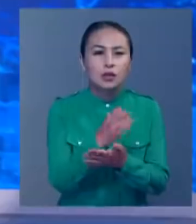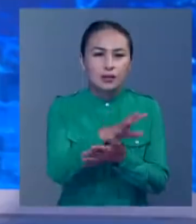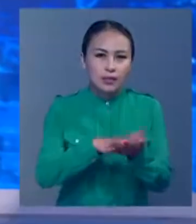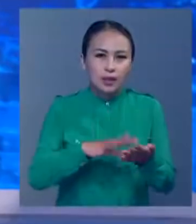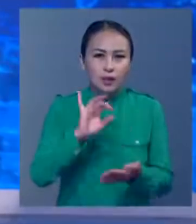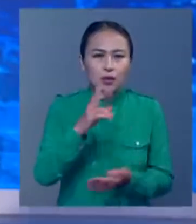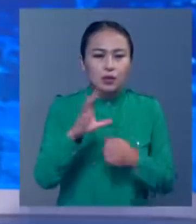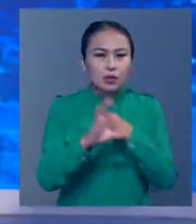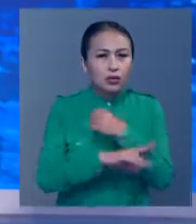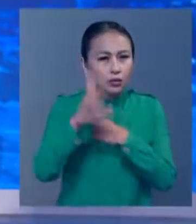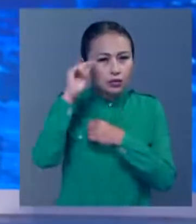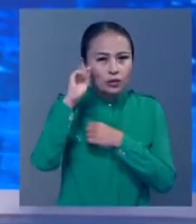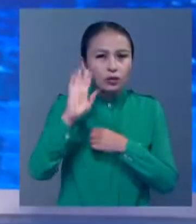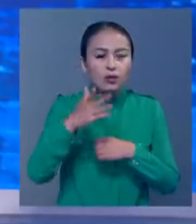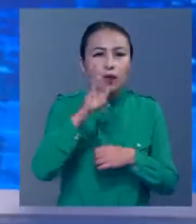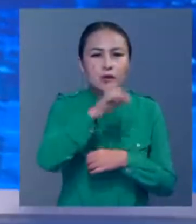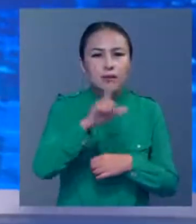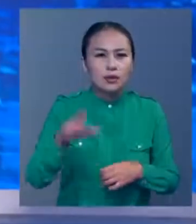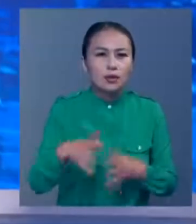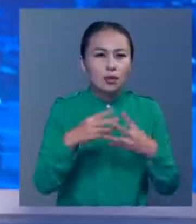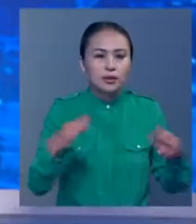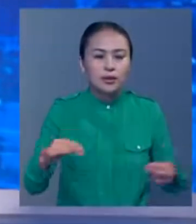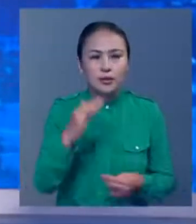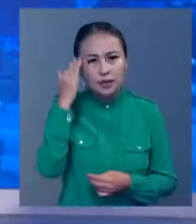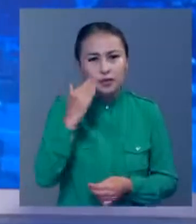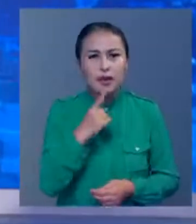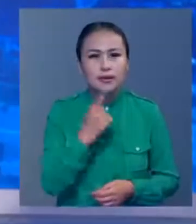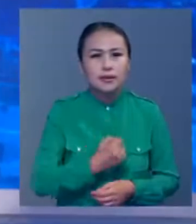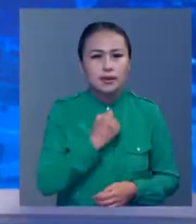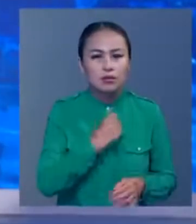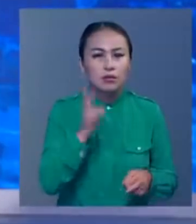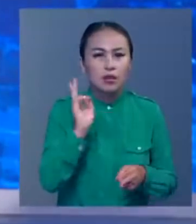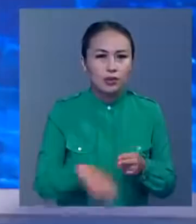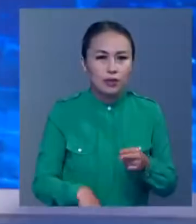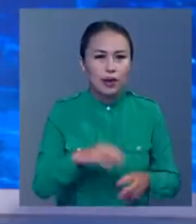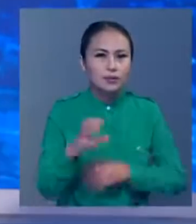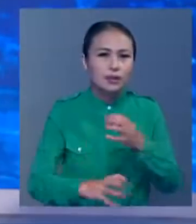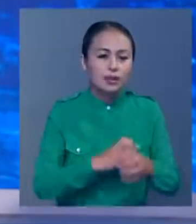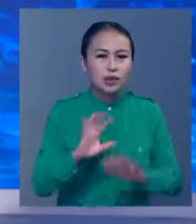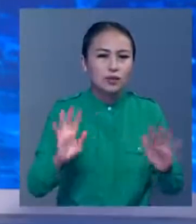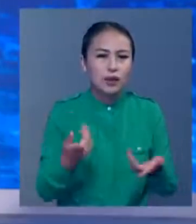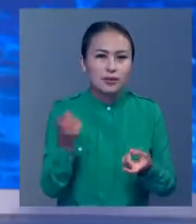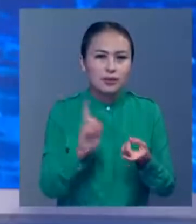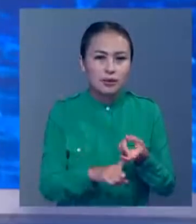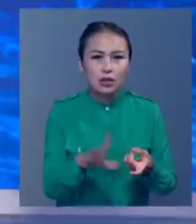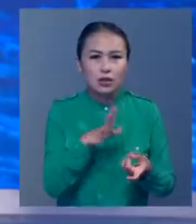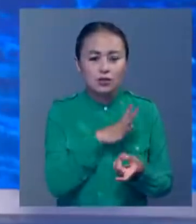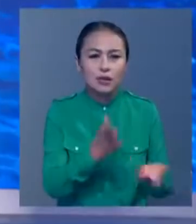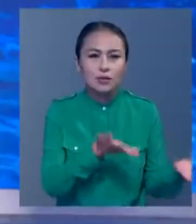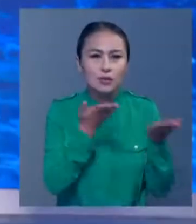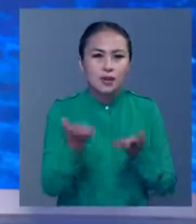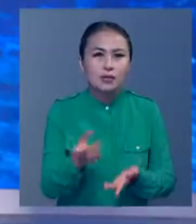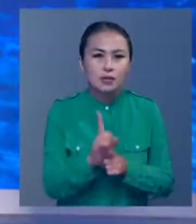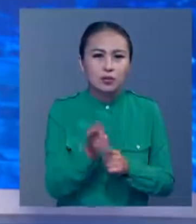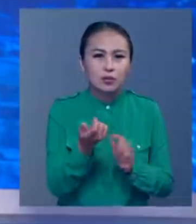Шілденің соңғы күні елімізде азаматтарды көктемге және жазғы әскерге шақыру маусым аяқталады. Әлемдегі жағдайға байланысты биылғы